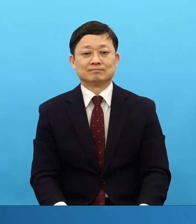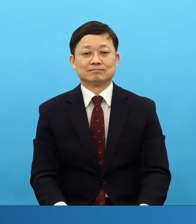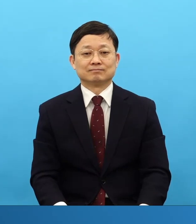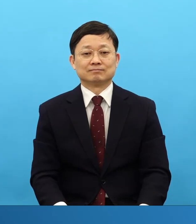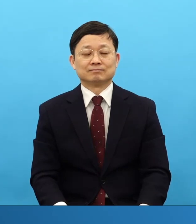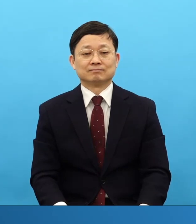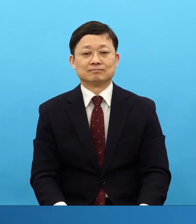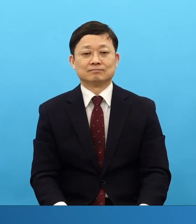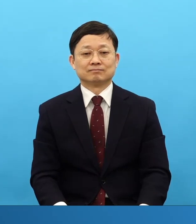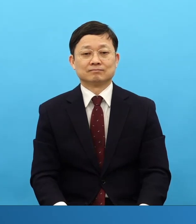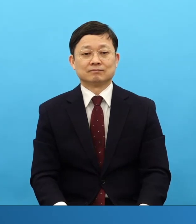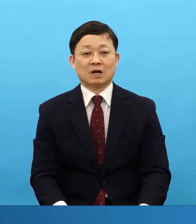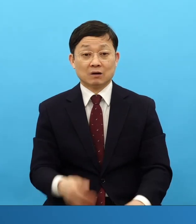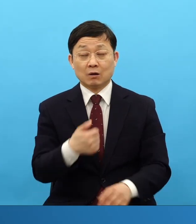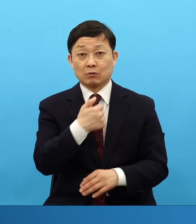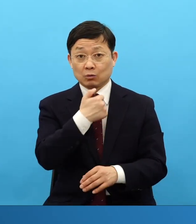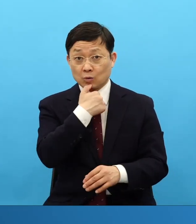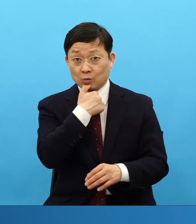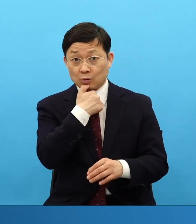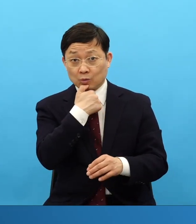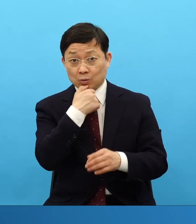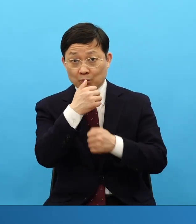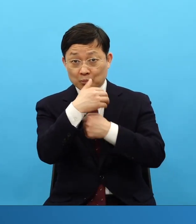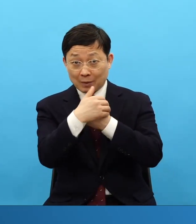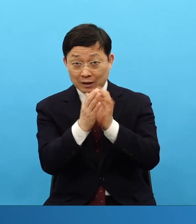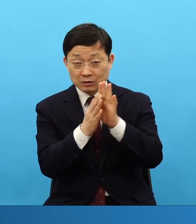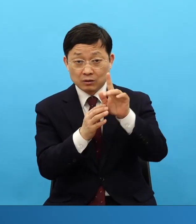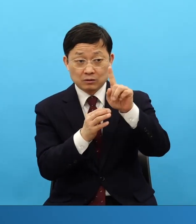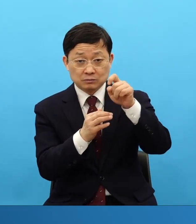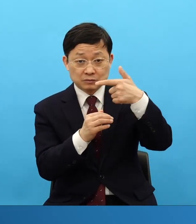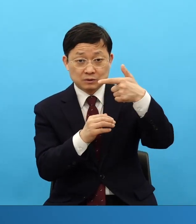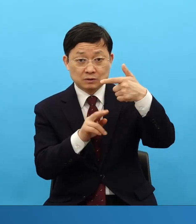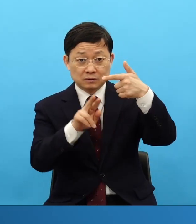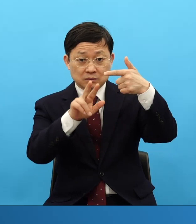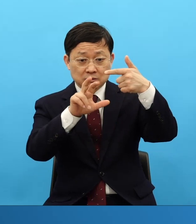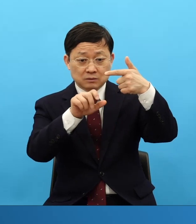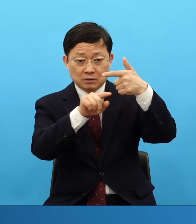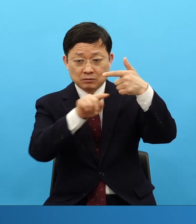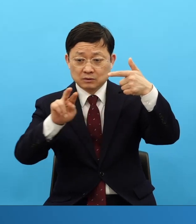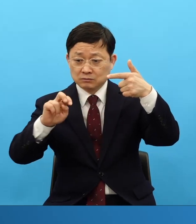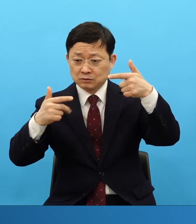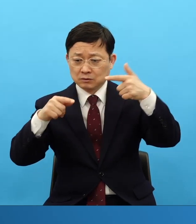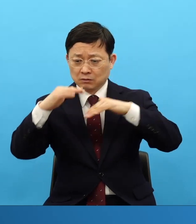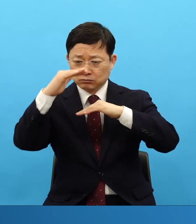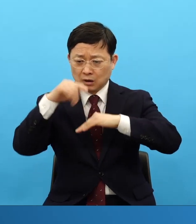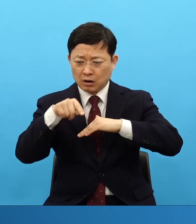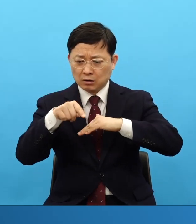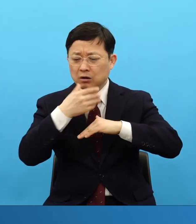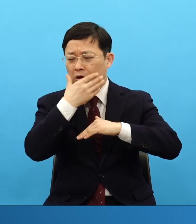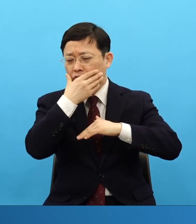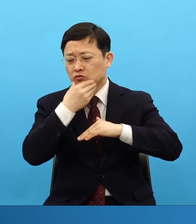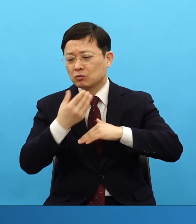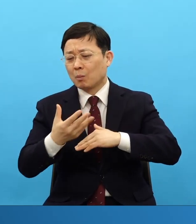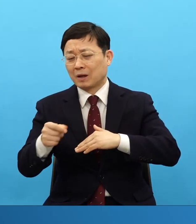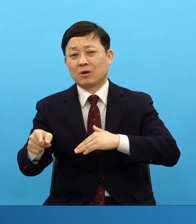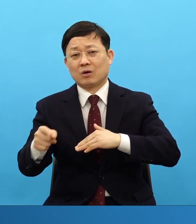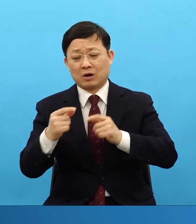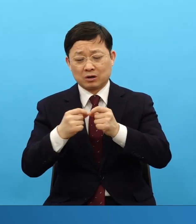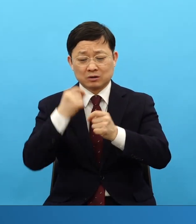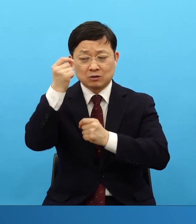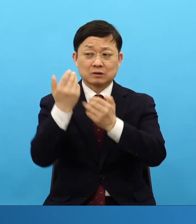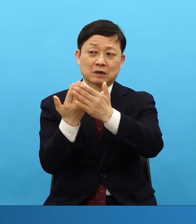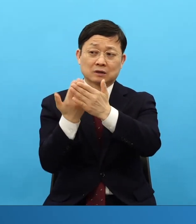이제 축복을 누린 겁니다. Now they received this final blessing. 하나님이 영세전에 감추어 두었다가